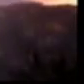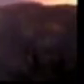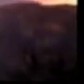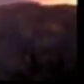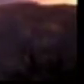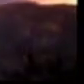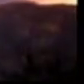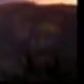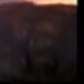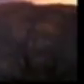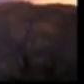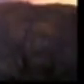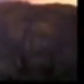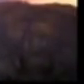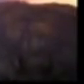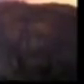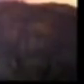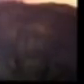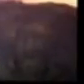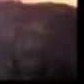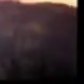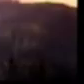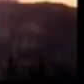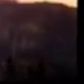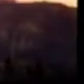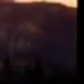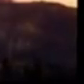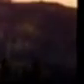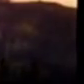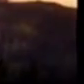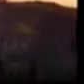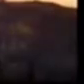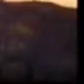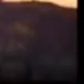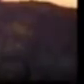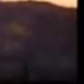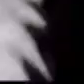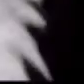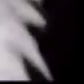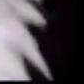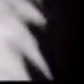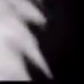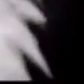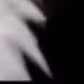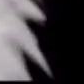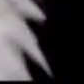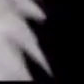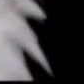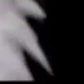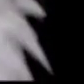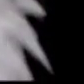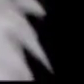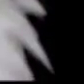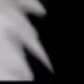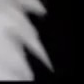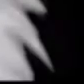в час, что вообще поражает воображение. Устройство крыльев орла с растопыренными пальцами на кончиках обеспечивает более сильные воздушные